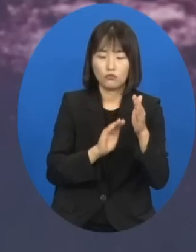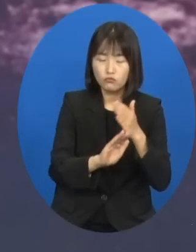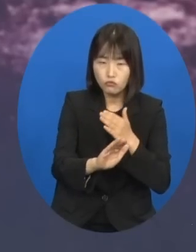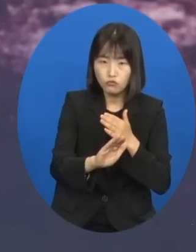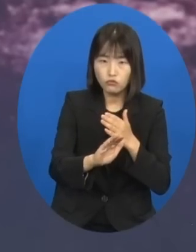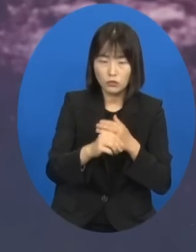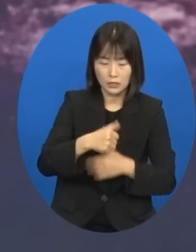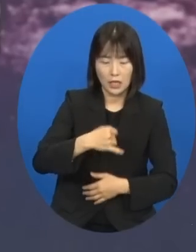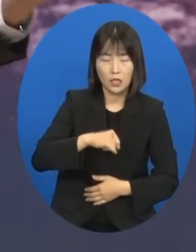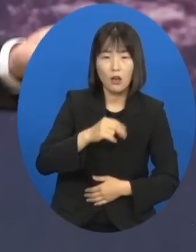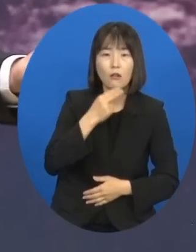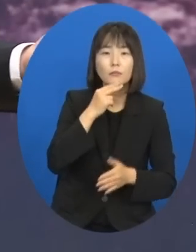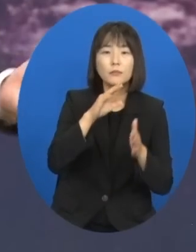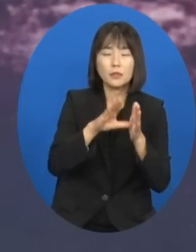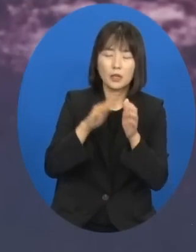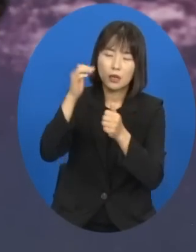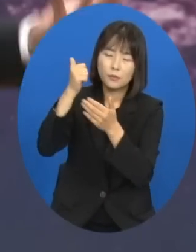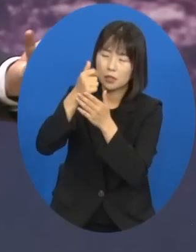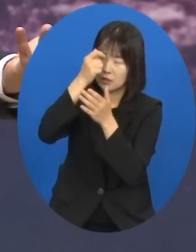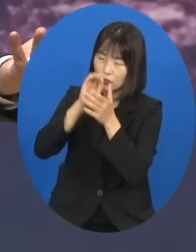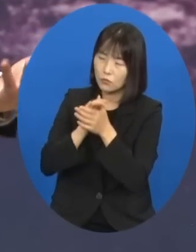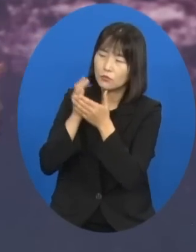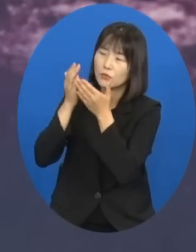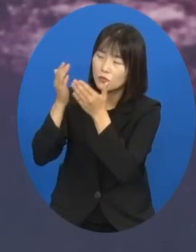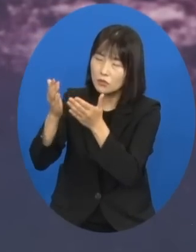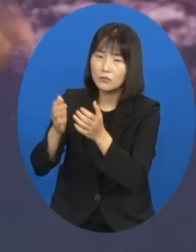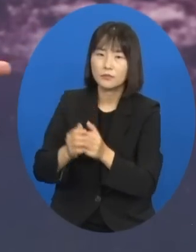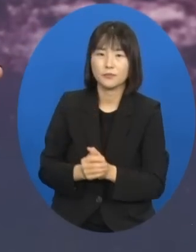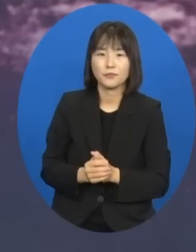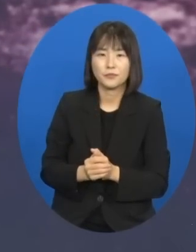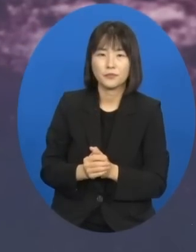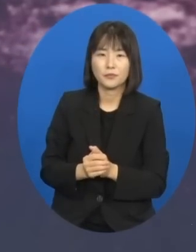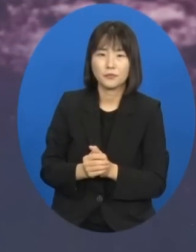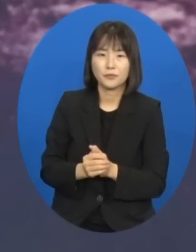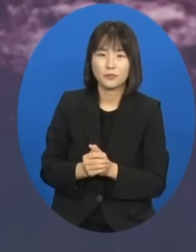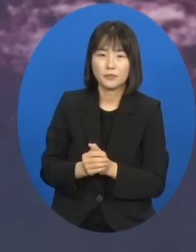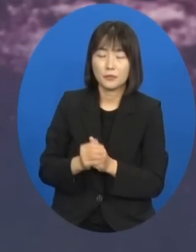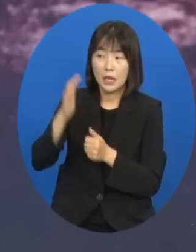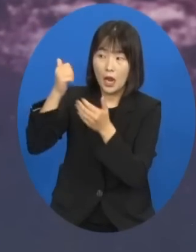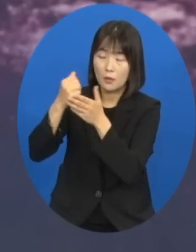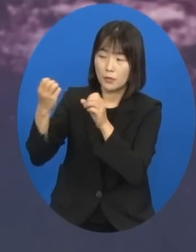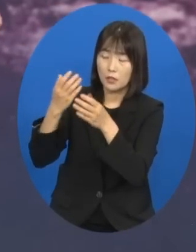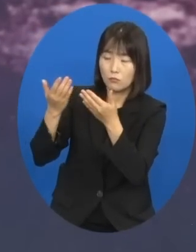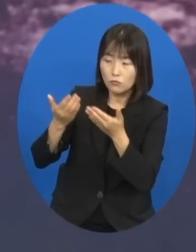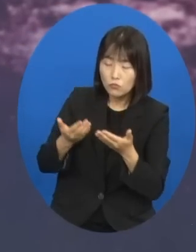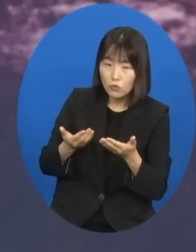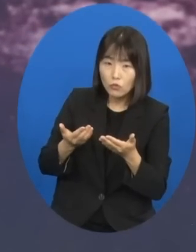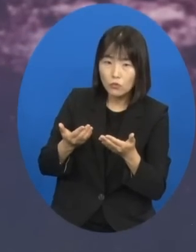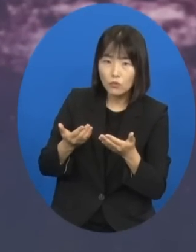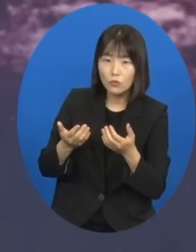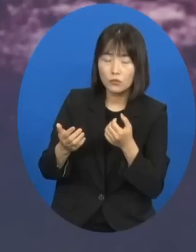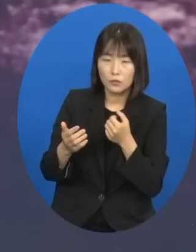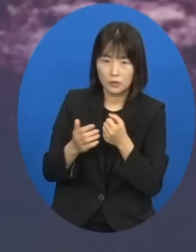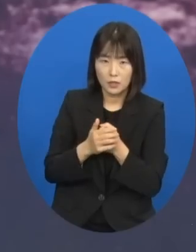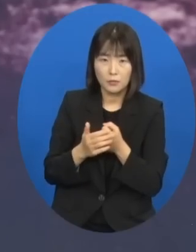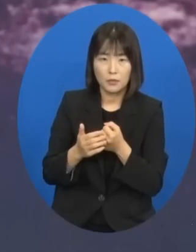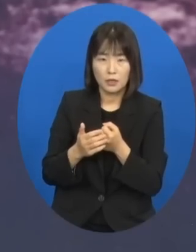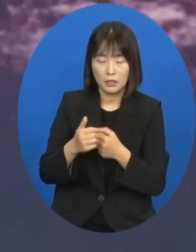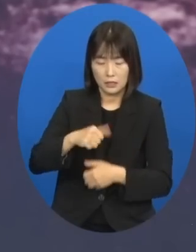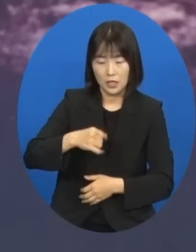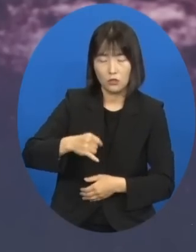때에 하나님께 기도합니다. 그리고 응답해서 자녀를 주신 것이 에서와 야곱이죠.